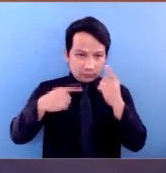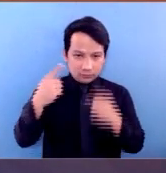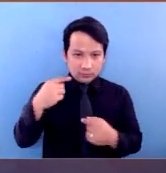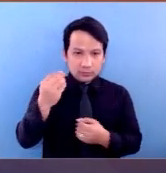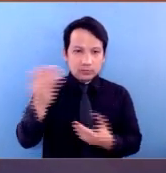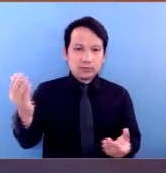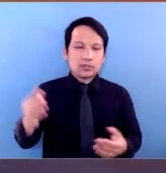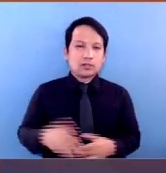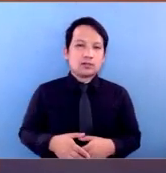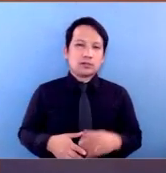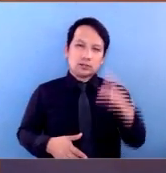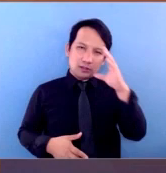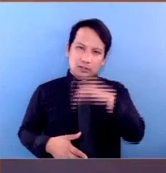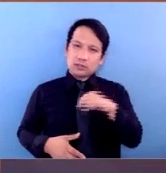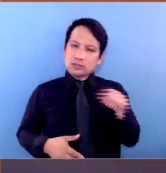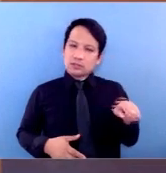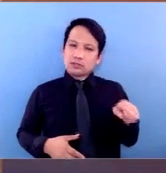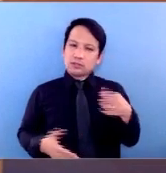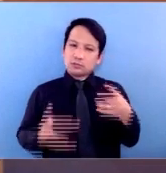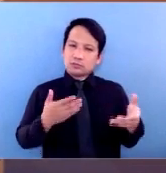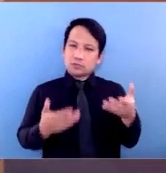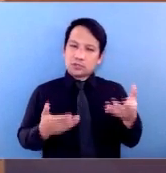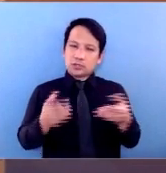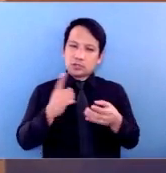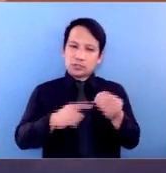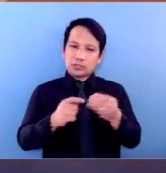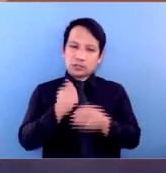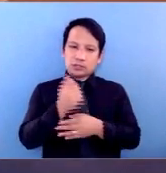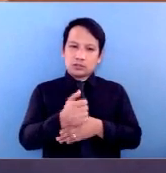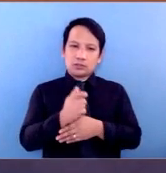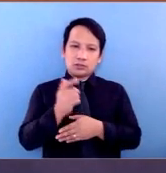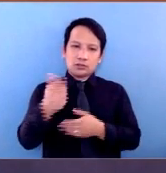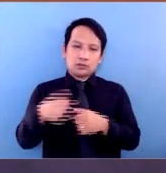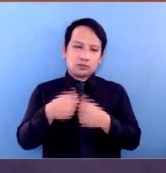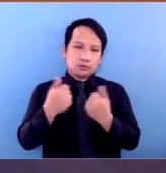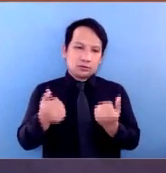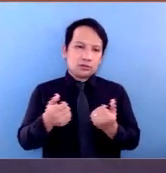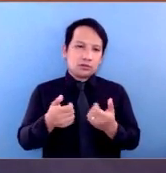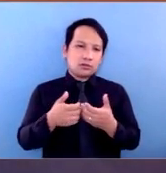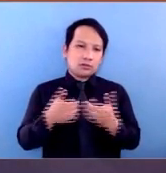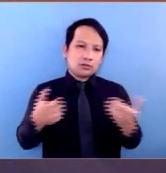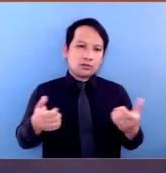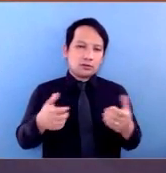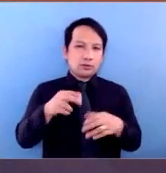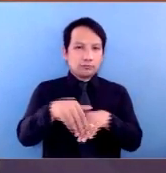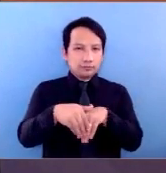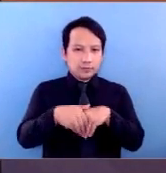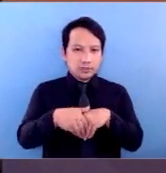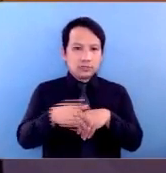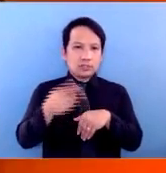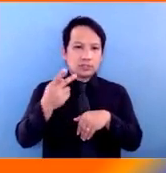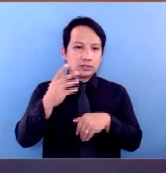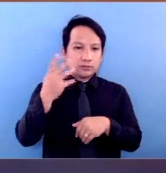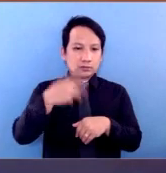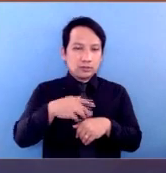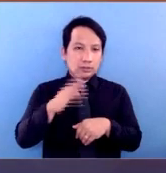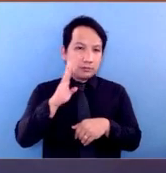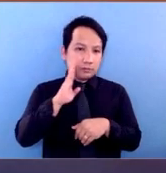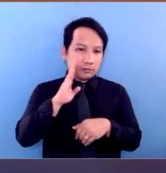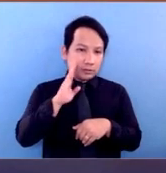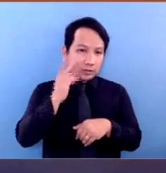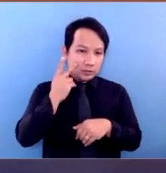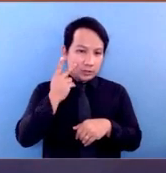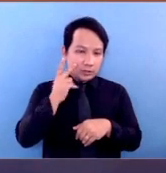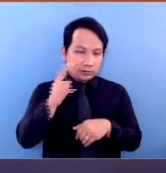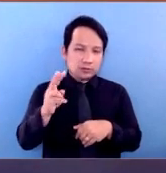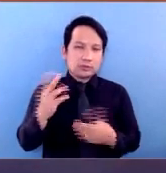Hinala ng netizens dahil pa rin ito sa kanilang breakup. No comment pa rito ang beauty queen.